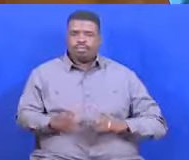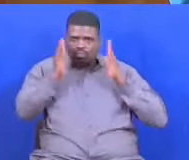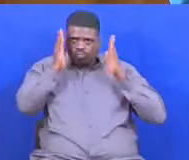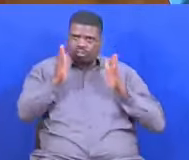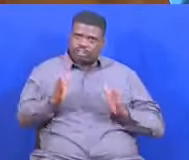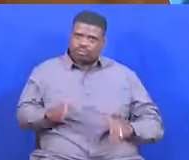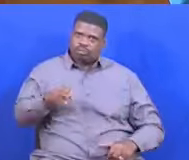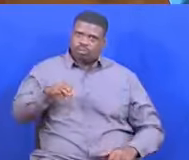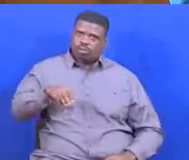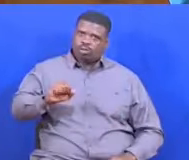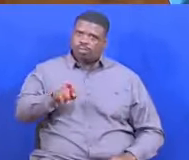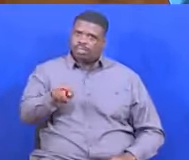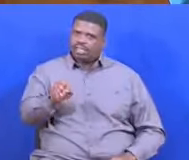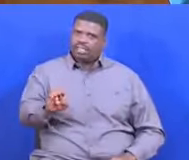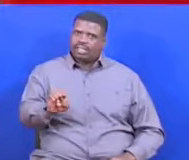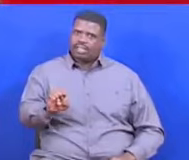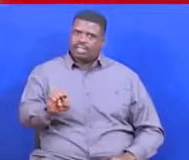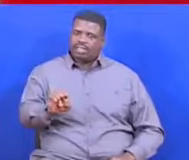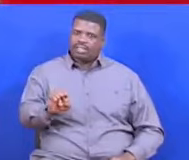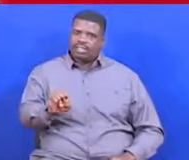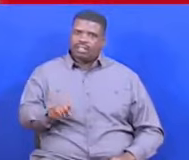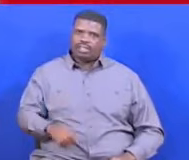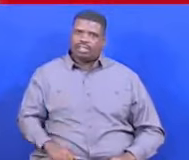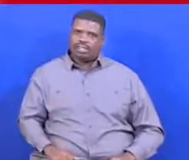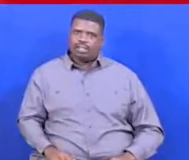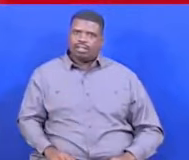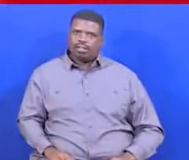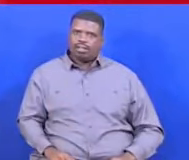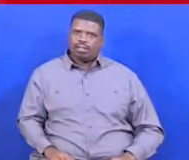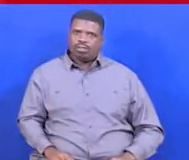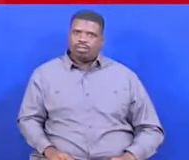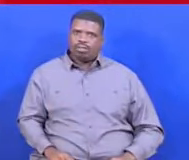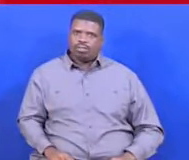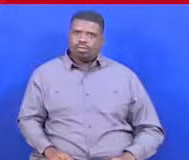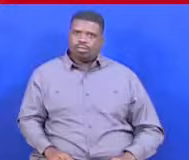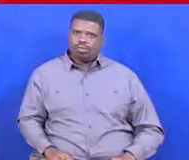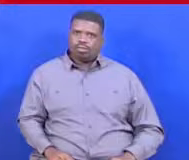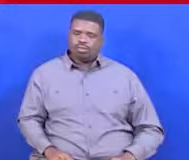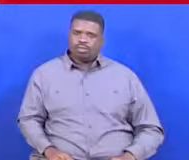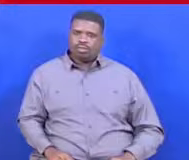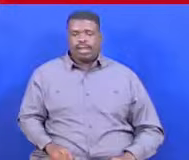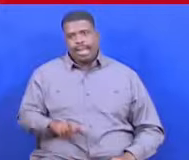Maige. Mheshimiwa Spika, remittance ni toleo.